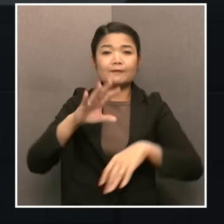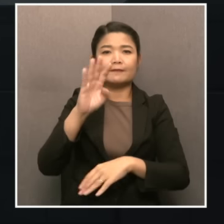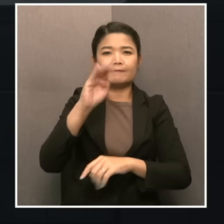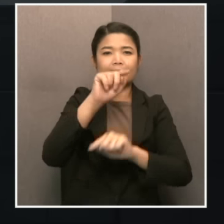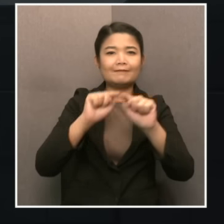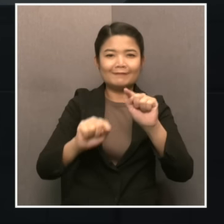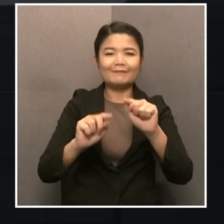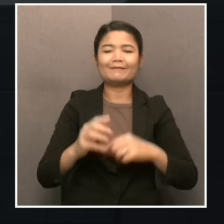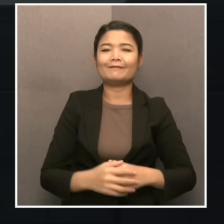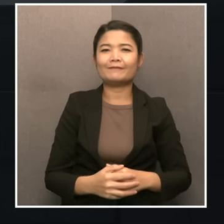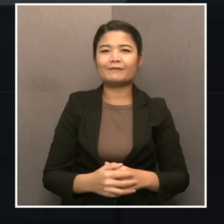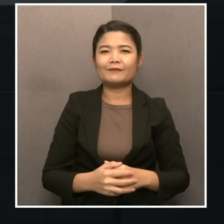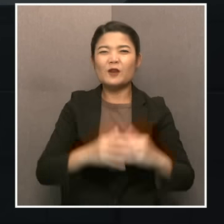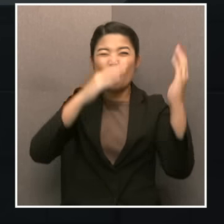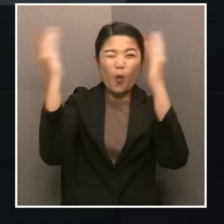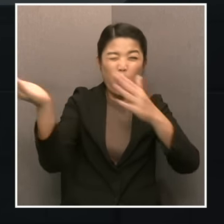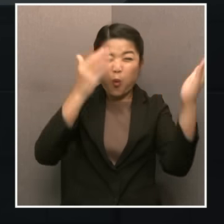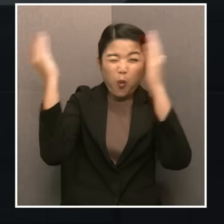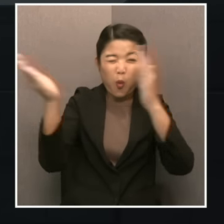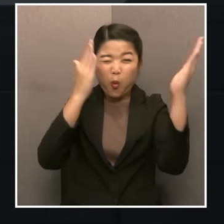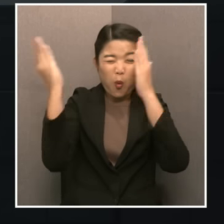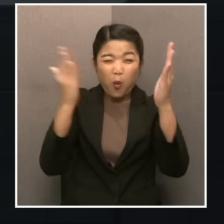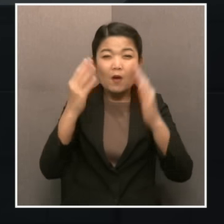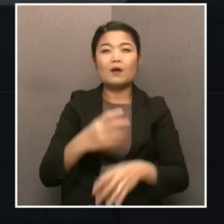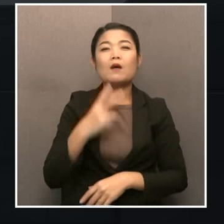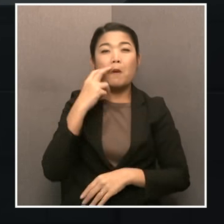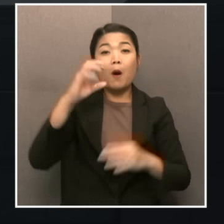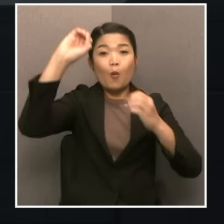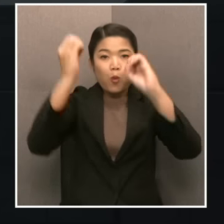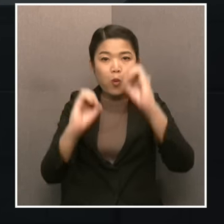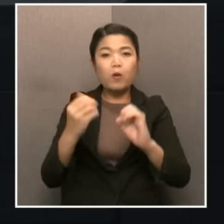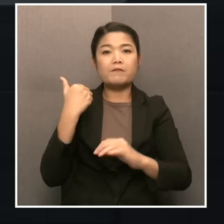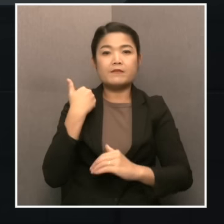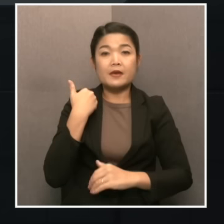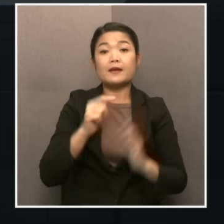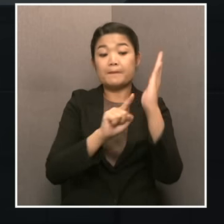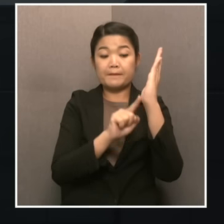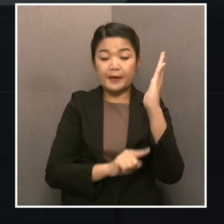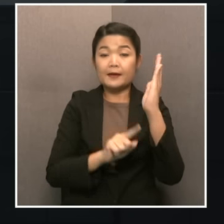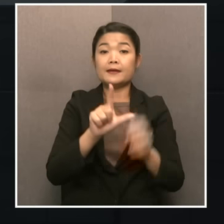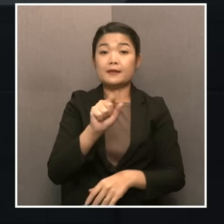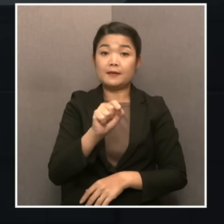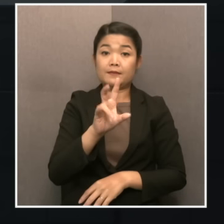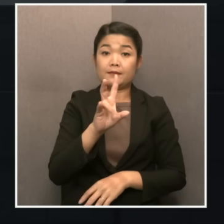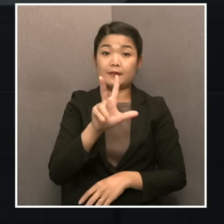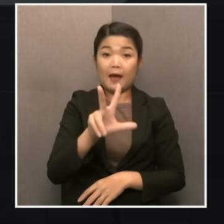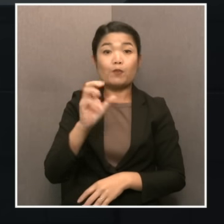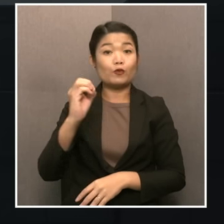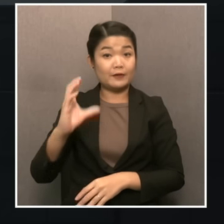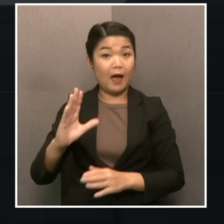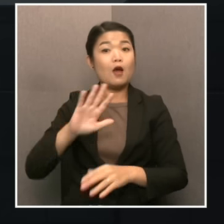ของพื้นที่มีลมกระโชกแรงและลูกเห็บตกบางแห่งอุณหภูมิต่ำสุด23องศาและ